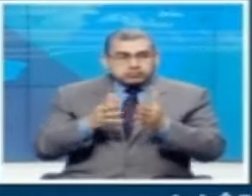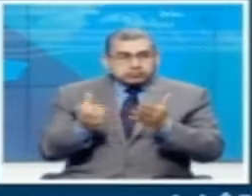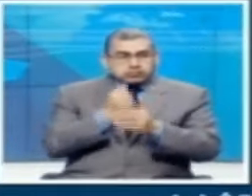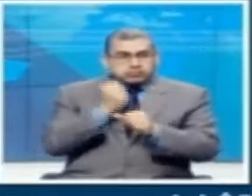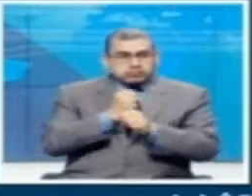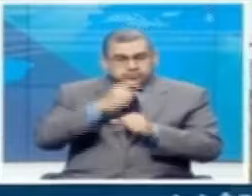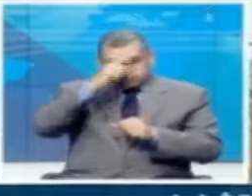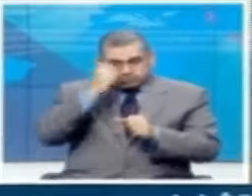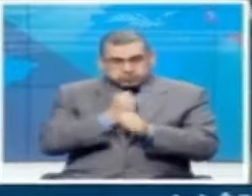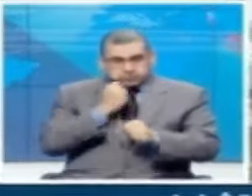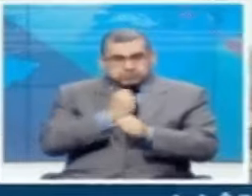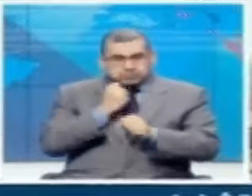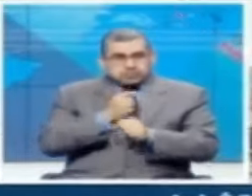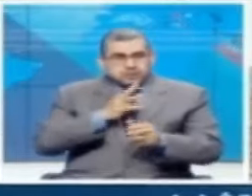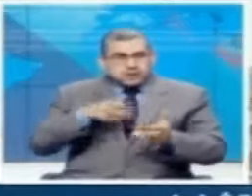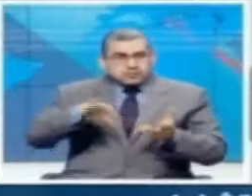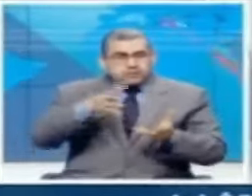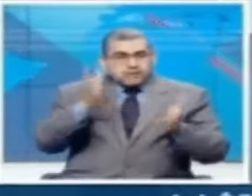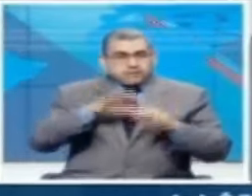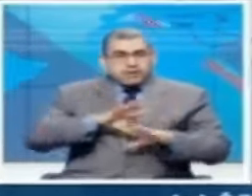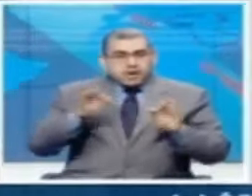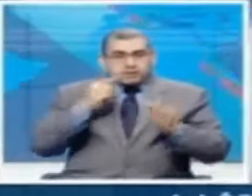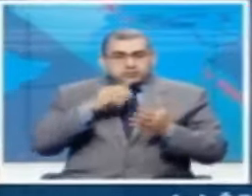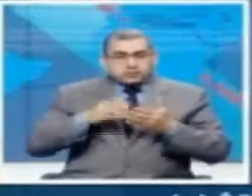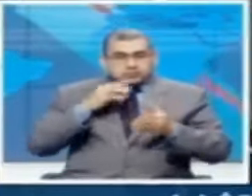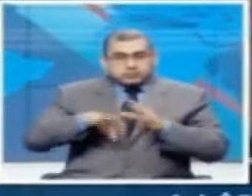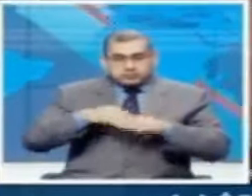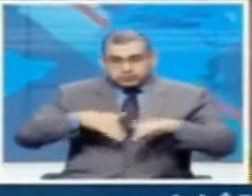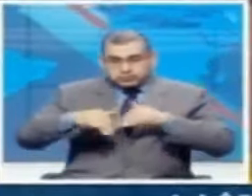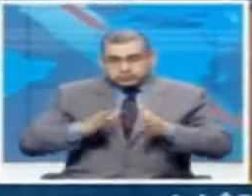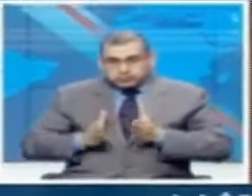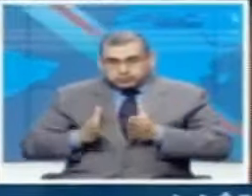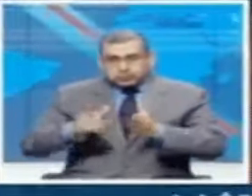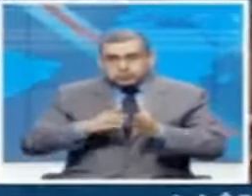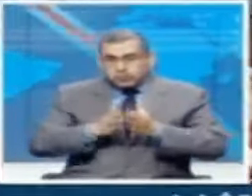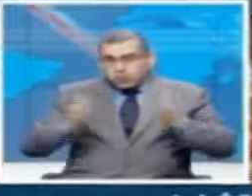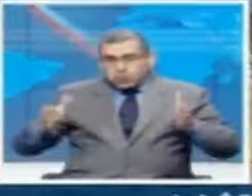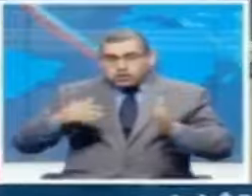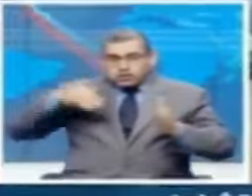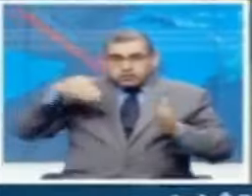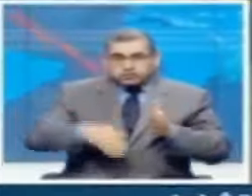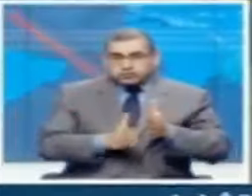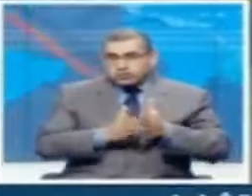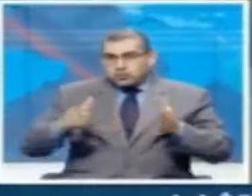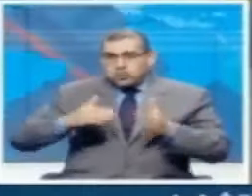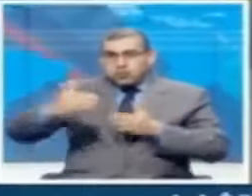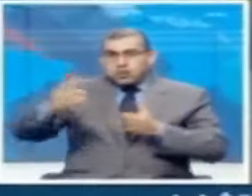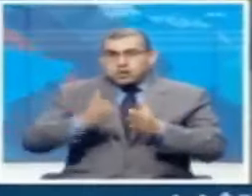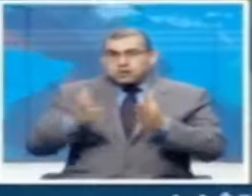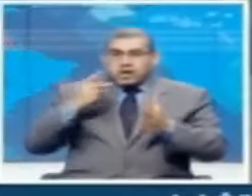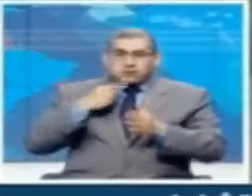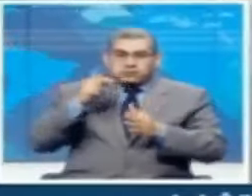دؤوبا في مجالات عده شملت تشهيد البنيه التحتيه من ساحات وارصفه ذات م مواصفات